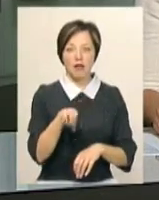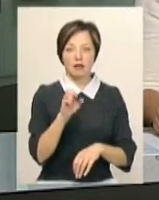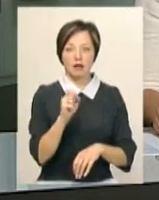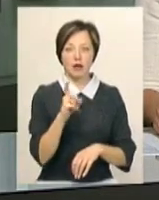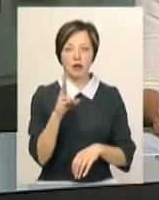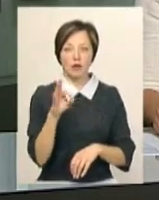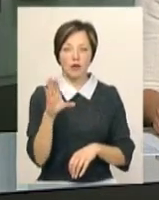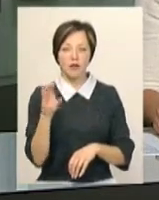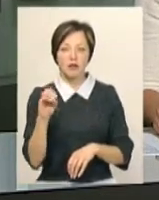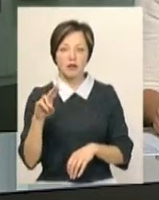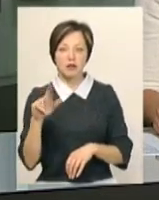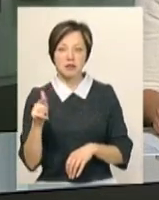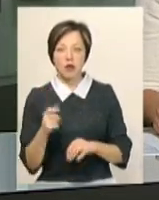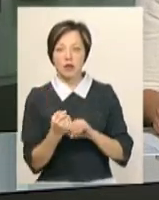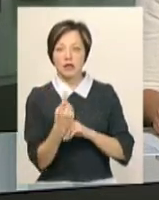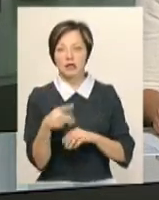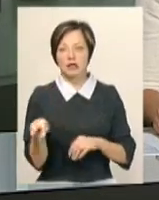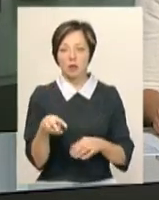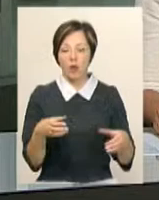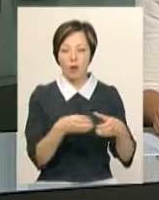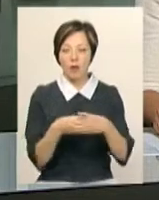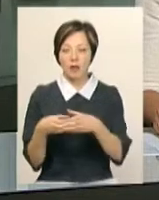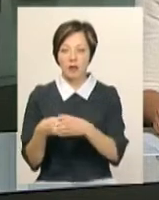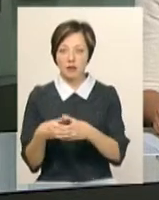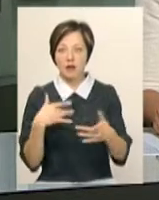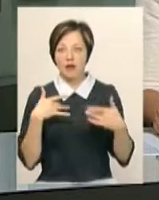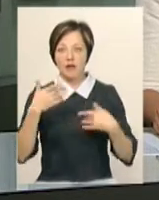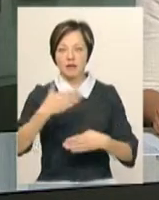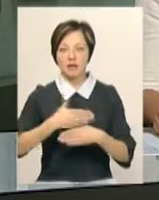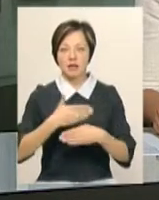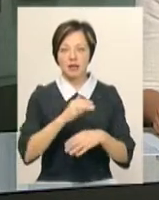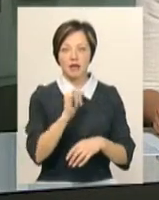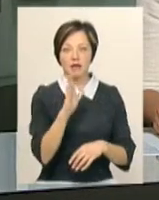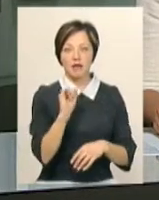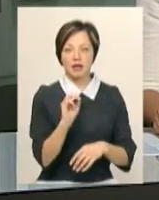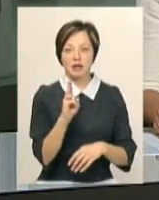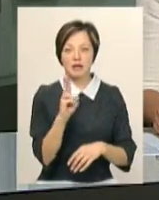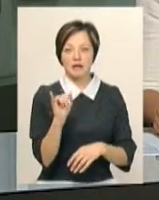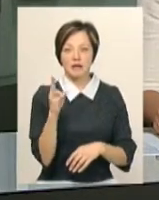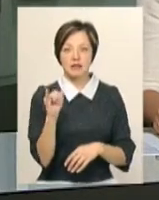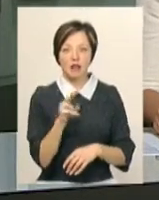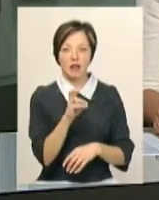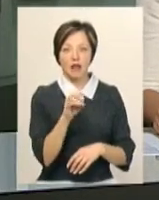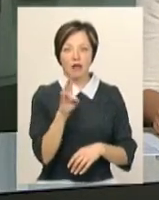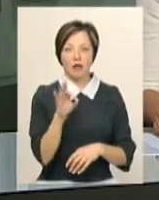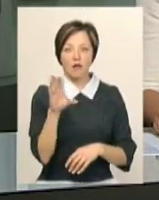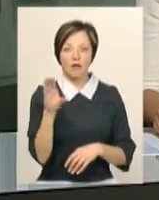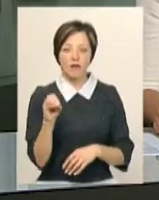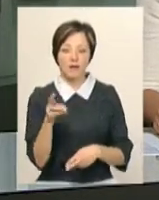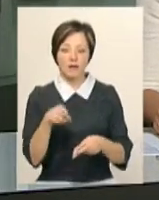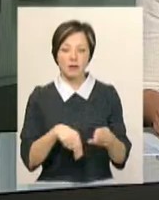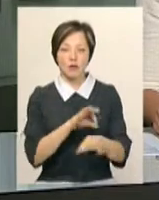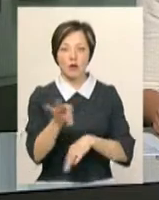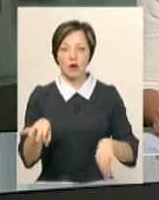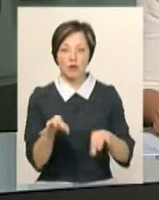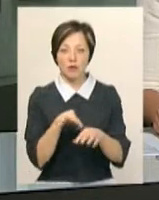тижня міні-театрів до 11 листопада колективи гратимуть вистави в Іванківцях, Клиновому та Сатанові. Після завершення проєкту